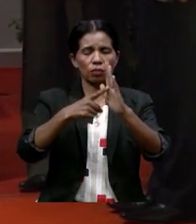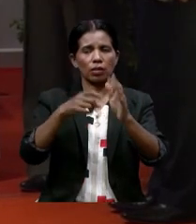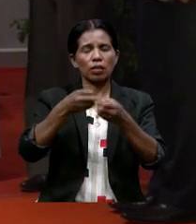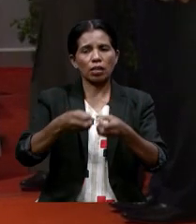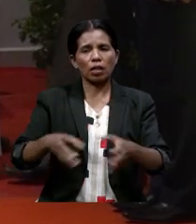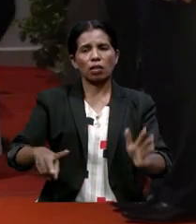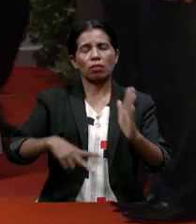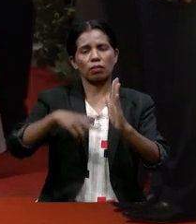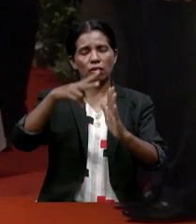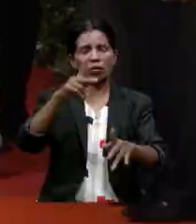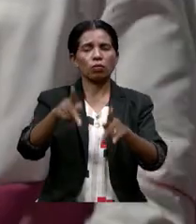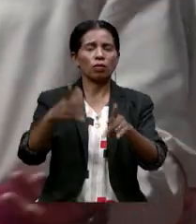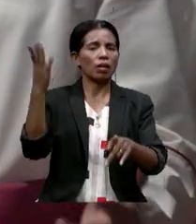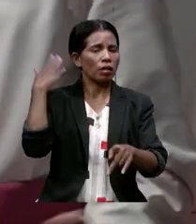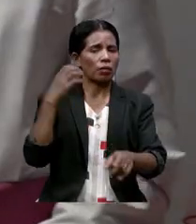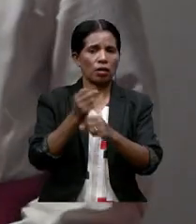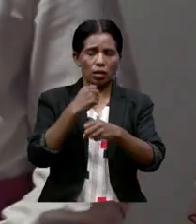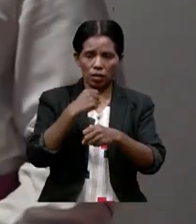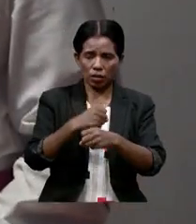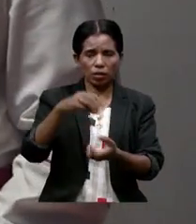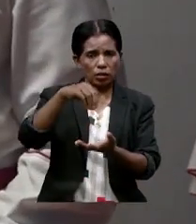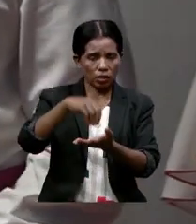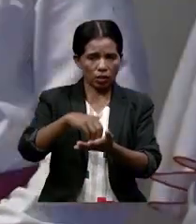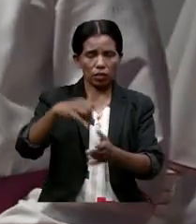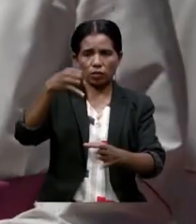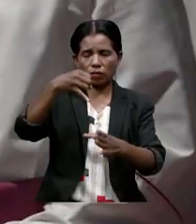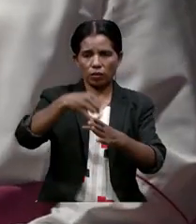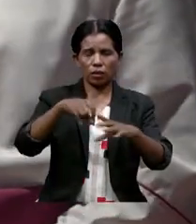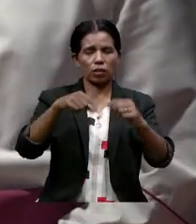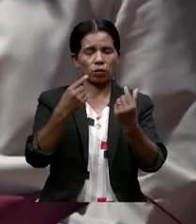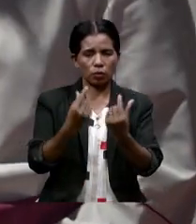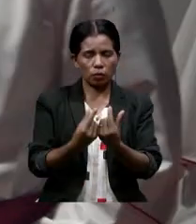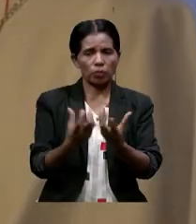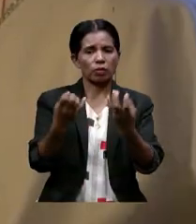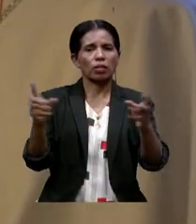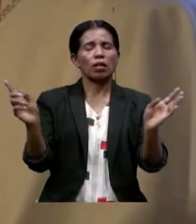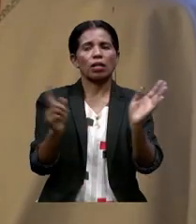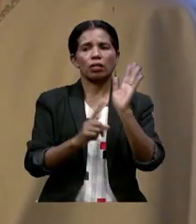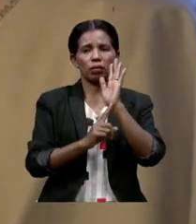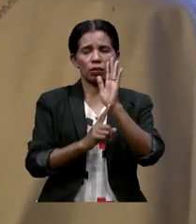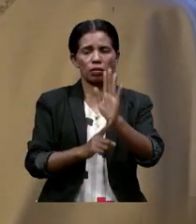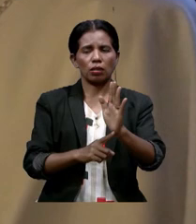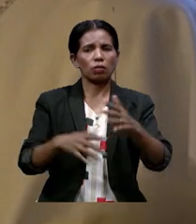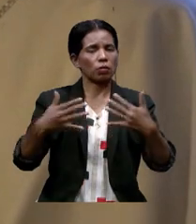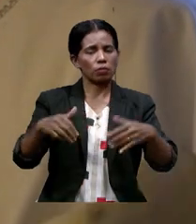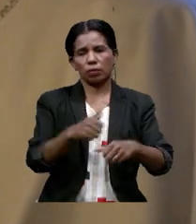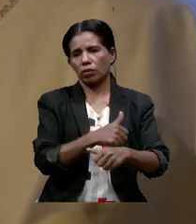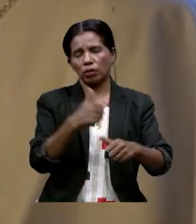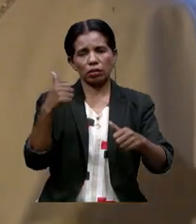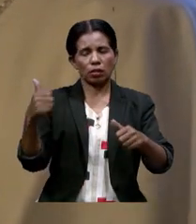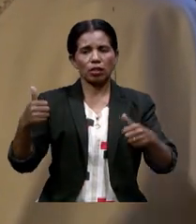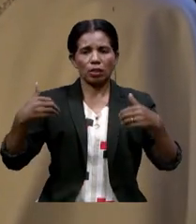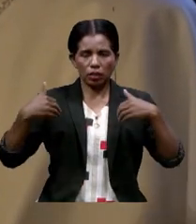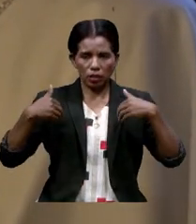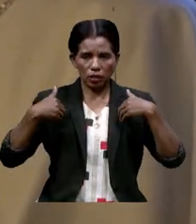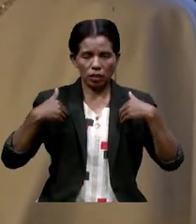nebe beyala sira ulukuda tamba envolve an iha grupo oiwen hodi sai funu baluk ba grupo seluk no hamosu